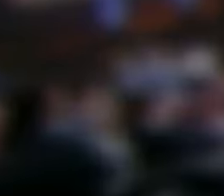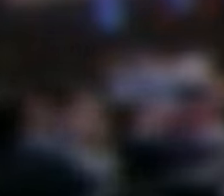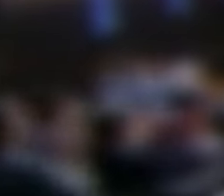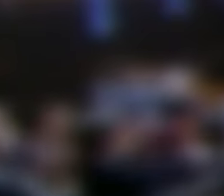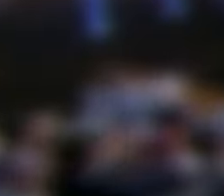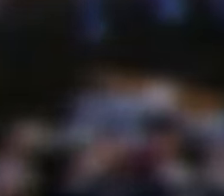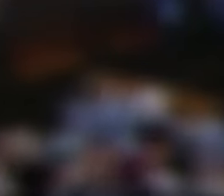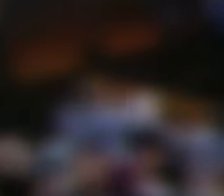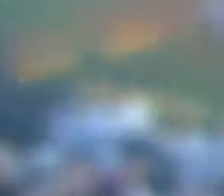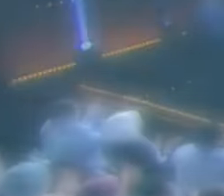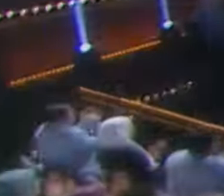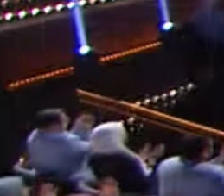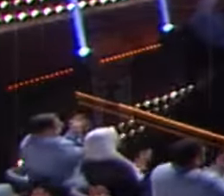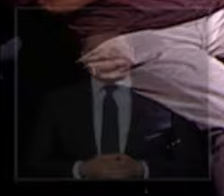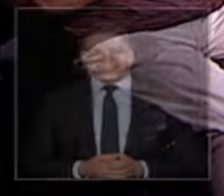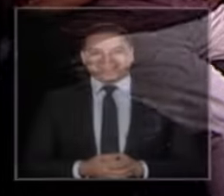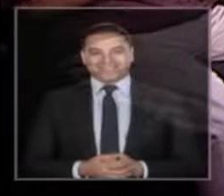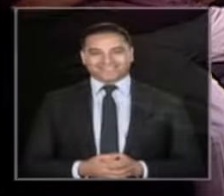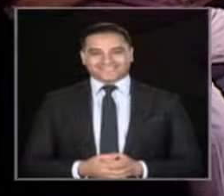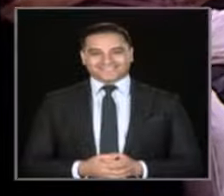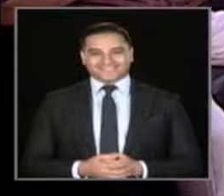مع الروائي عصام يوسف.